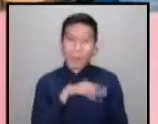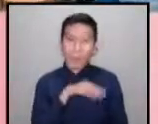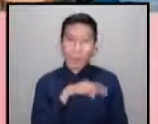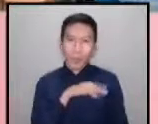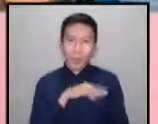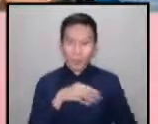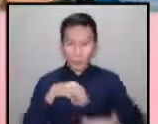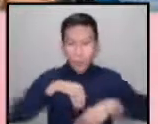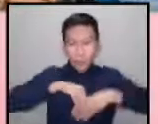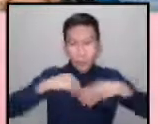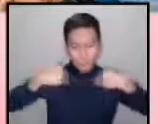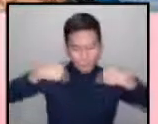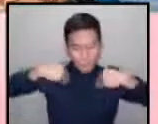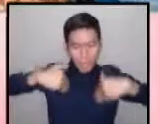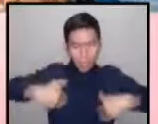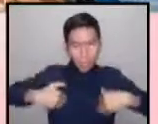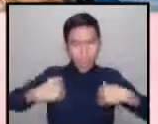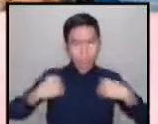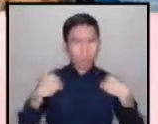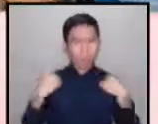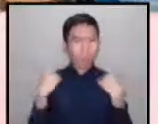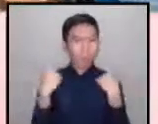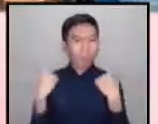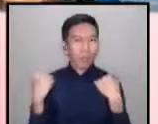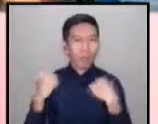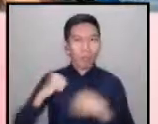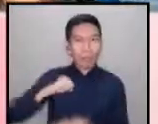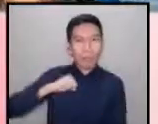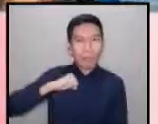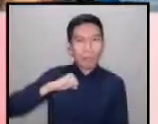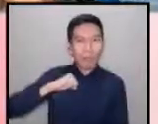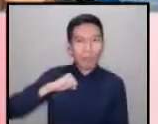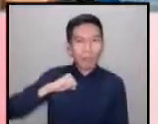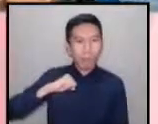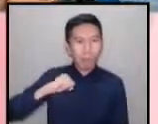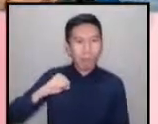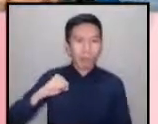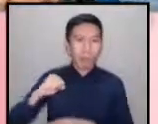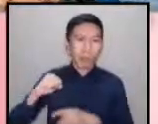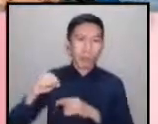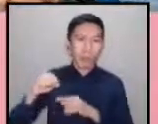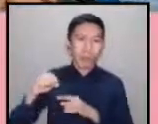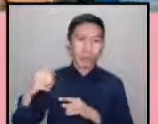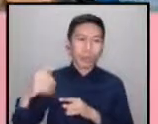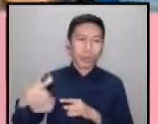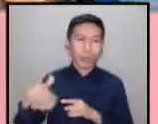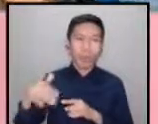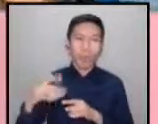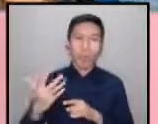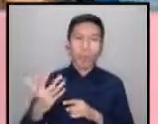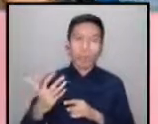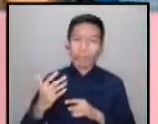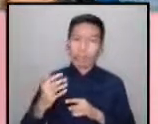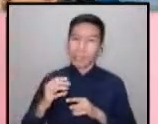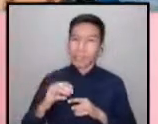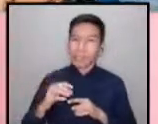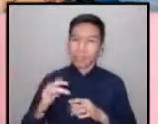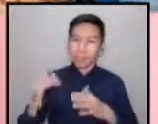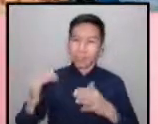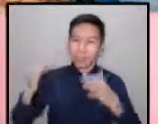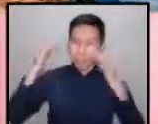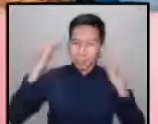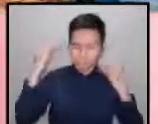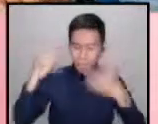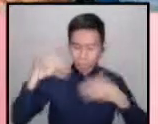system para ma-prevent ang sinasabing overwhelming immune response or threat. Anong